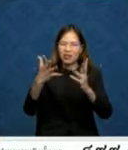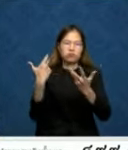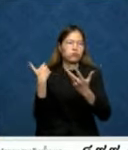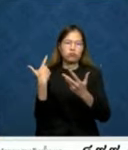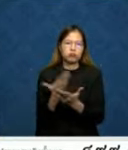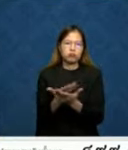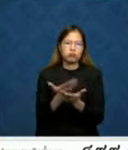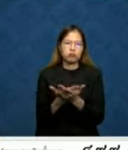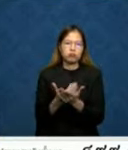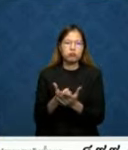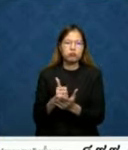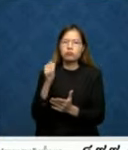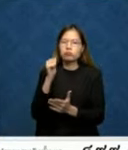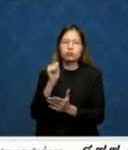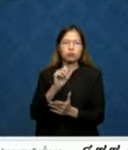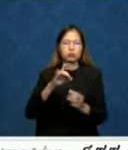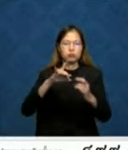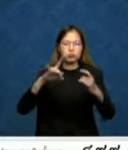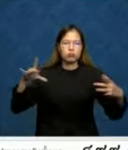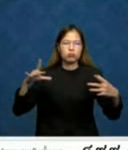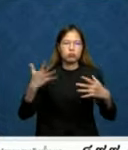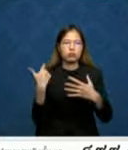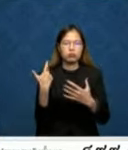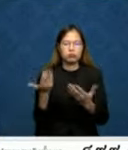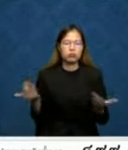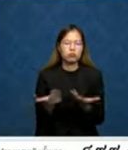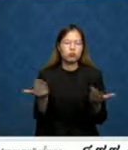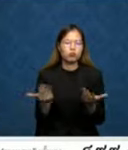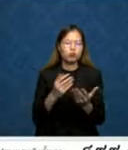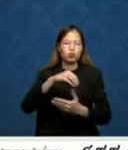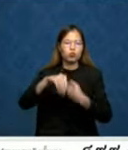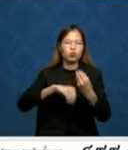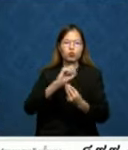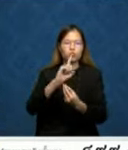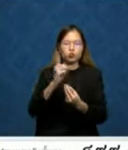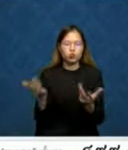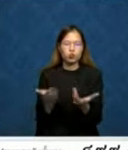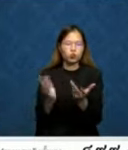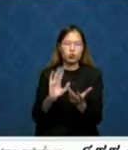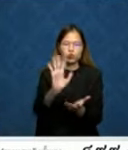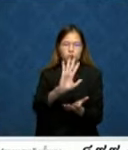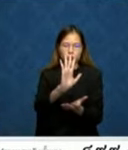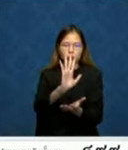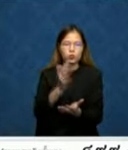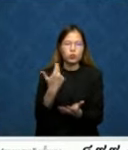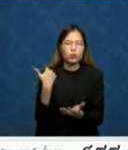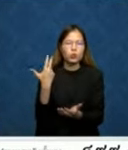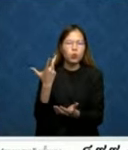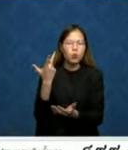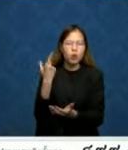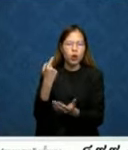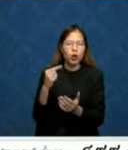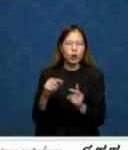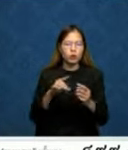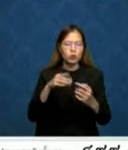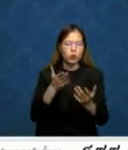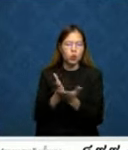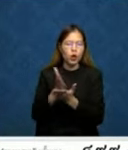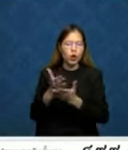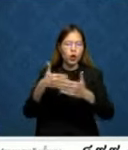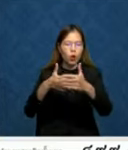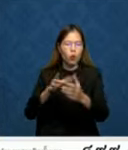ดิมดังนั้นโดยสรุปมันไม่มีทางกระตุ้นเศรษฐกิจได้อย่างที่ท่านโฆษณาไว้ครับเมื่อวานนี้ในห้องวิสัยทัศน์